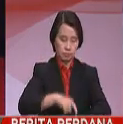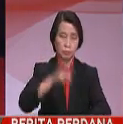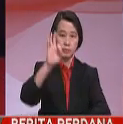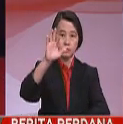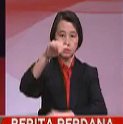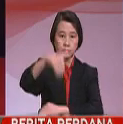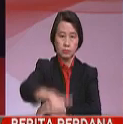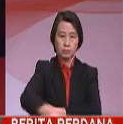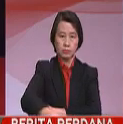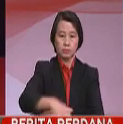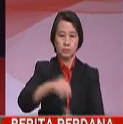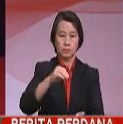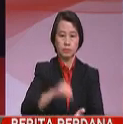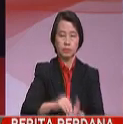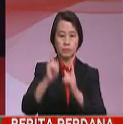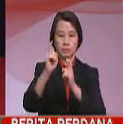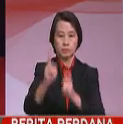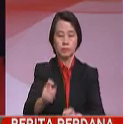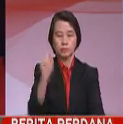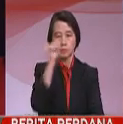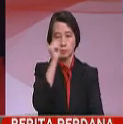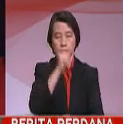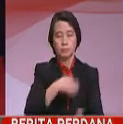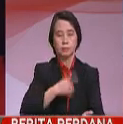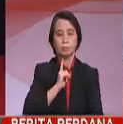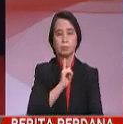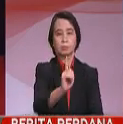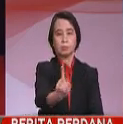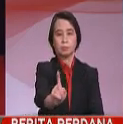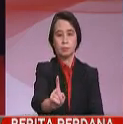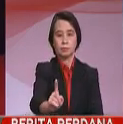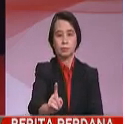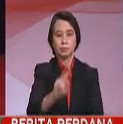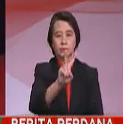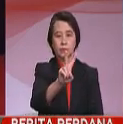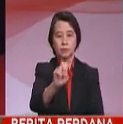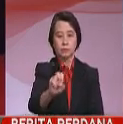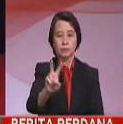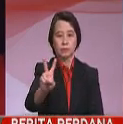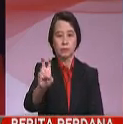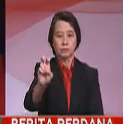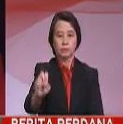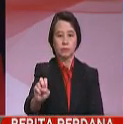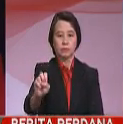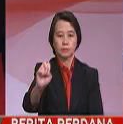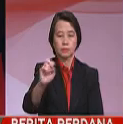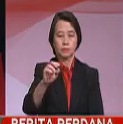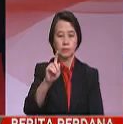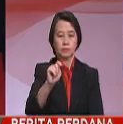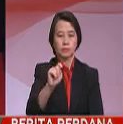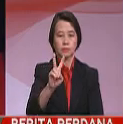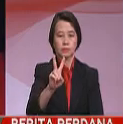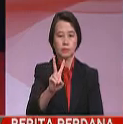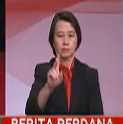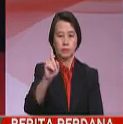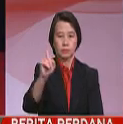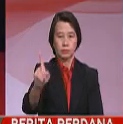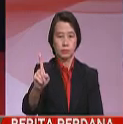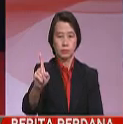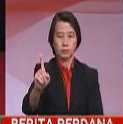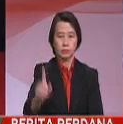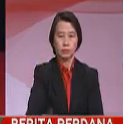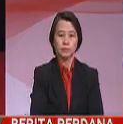di Anugerah Nasyid Malaysia Anam 2020, hanya di